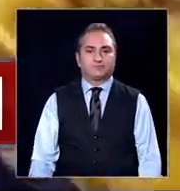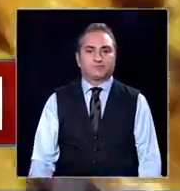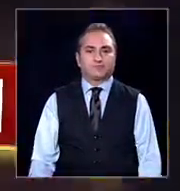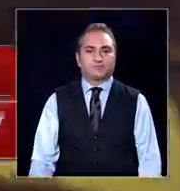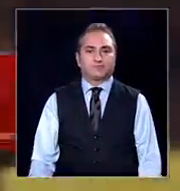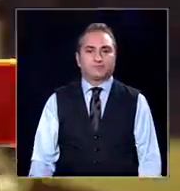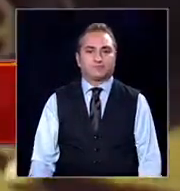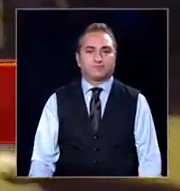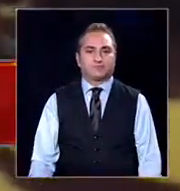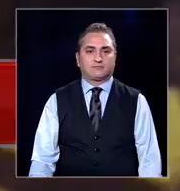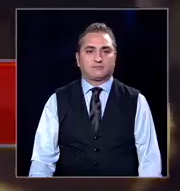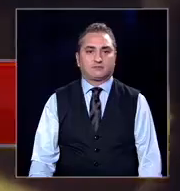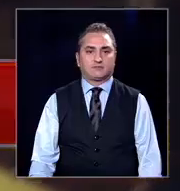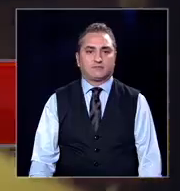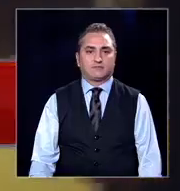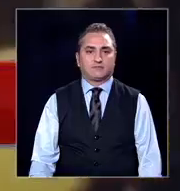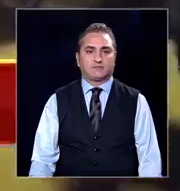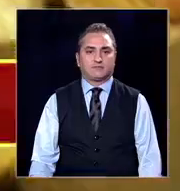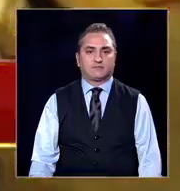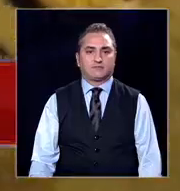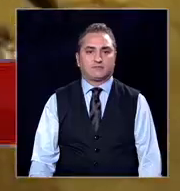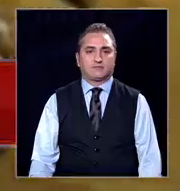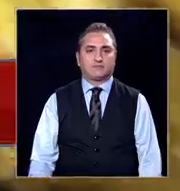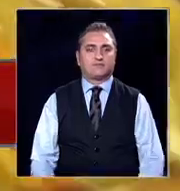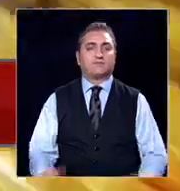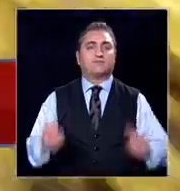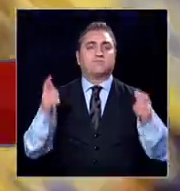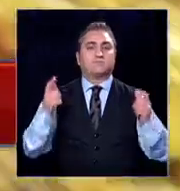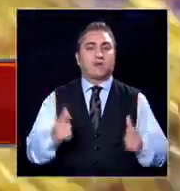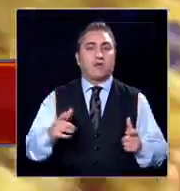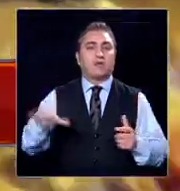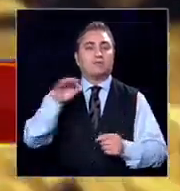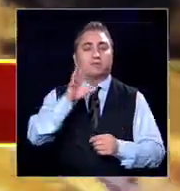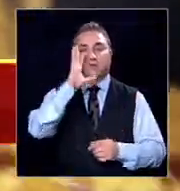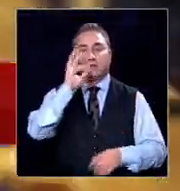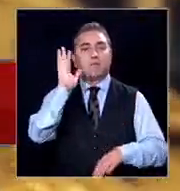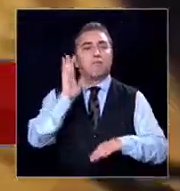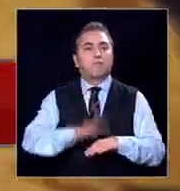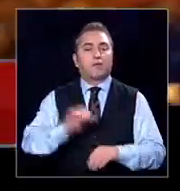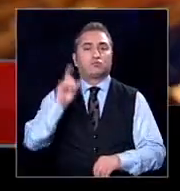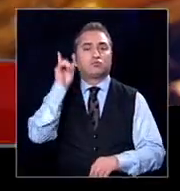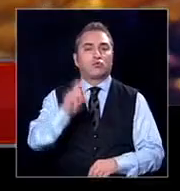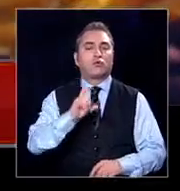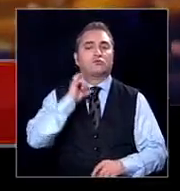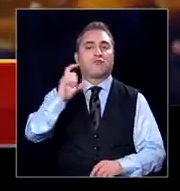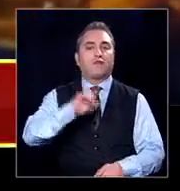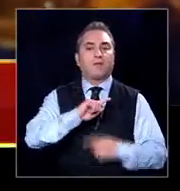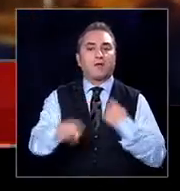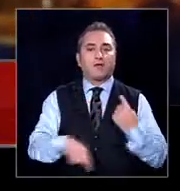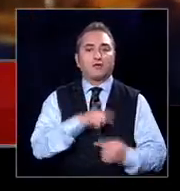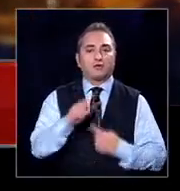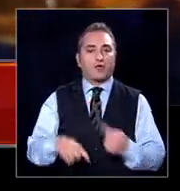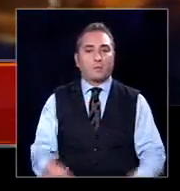niçin atılır? Durumu olmayanları dağıtabilir ama bunu da yapmıyorlar. Mahalleli bunu kim yaptı sorusuna yanıt aradı. Buradaki marketin